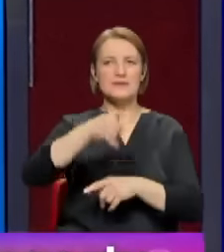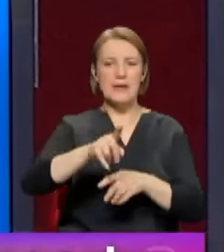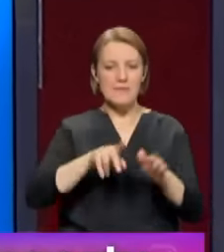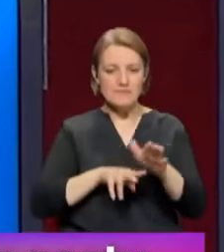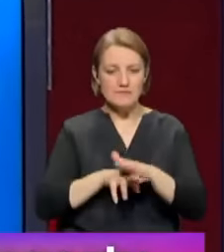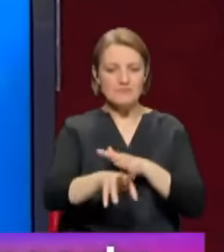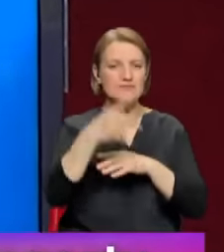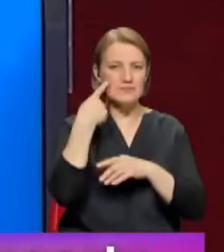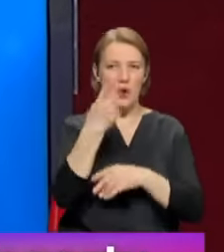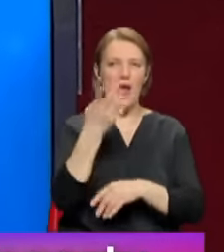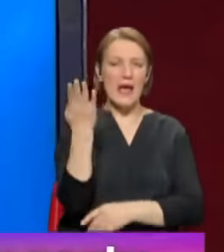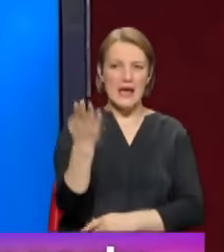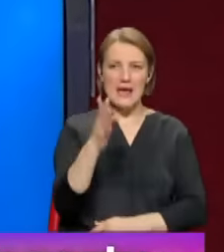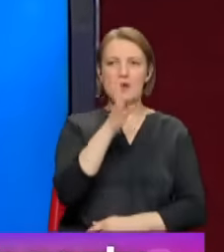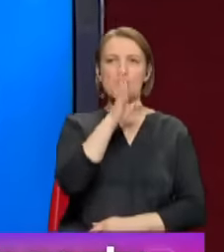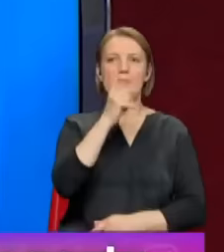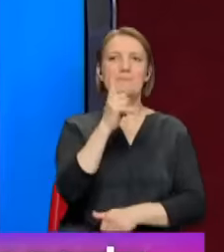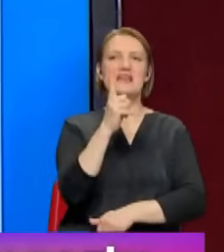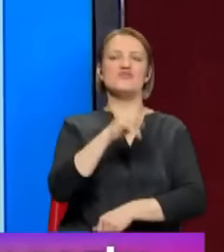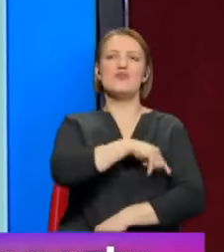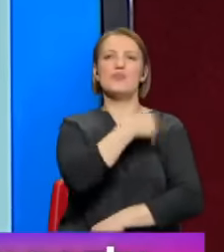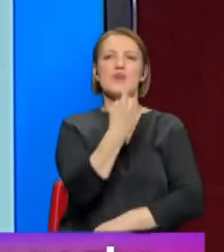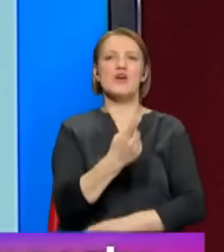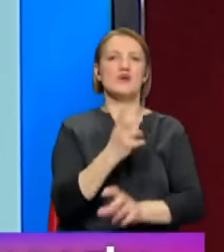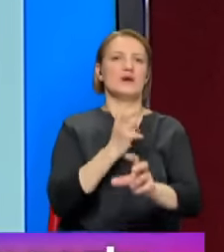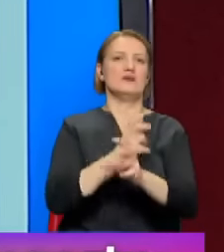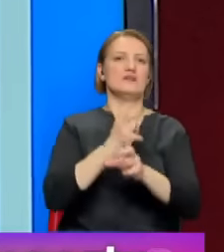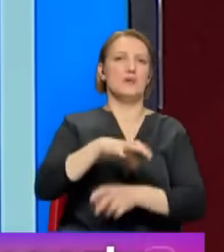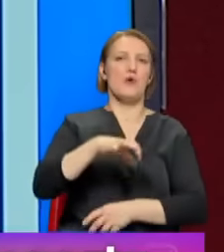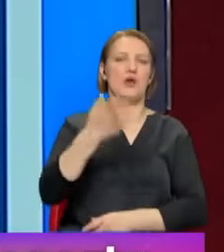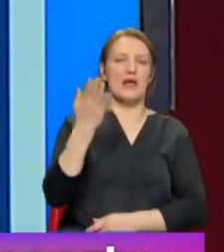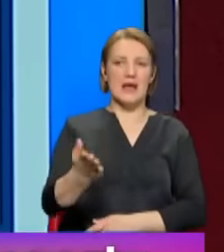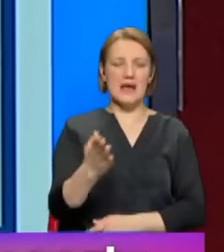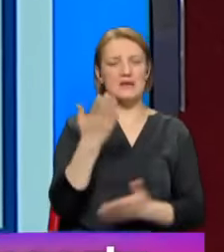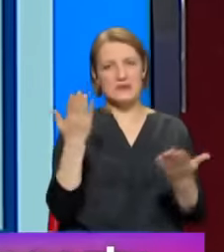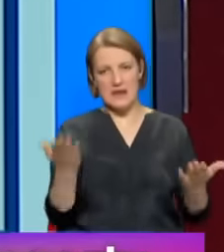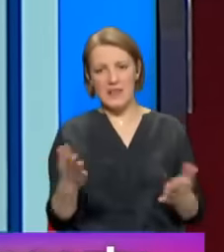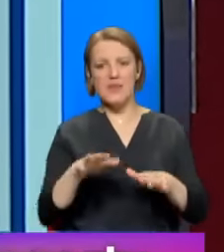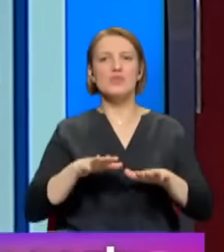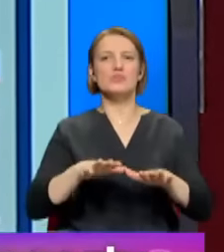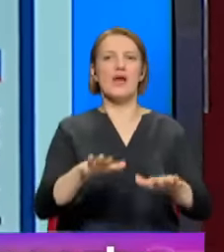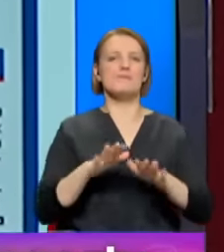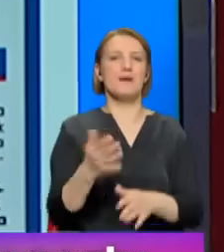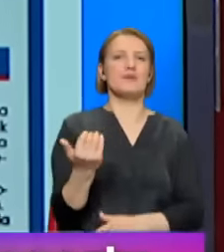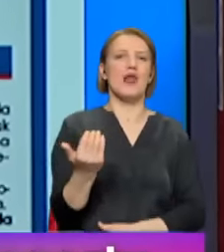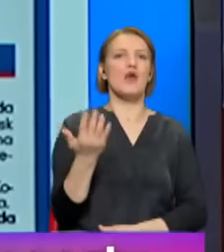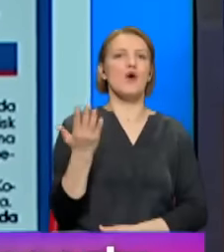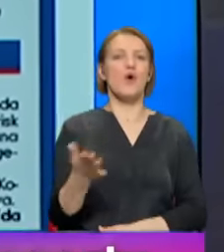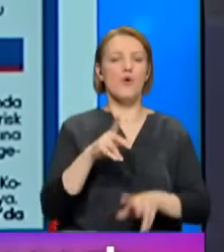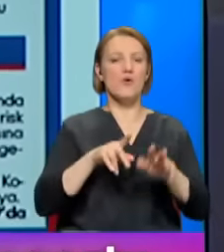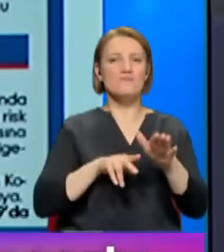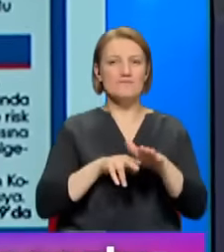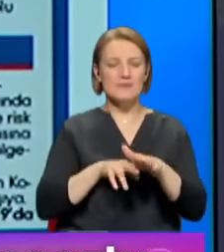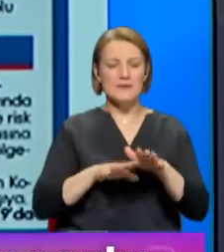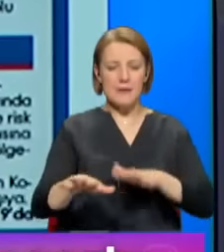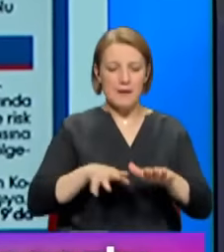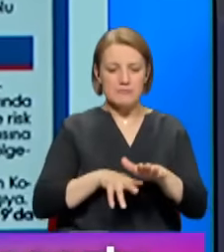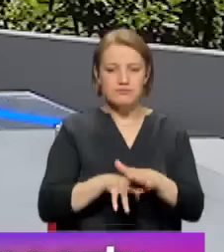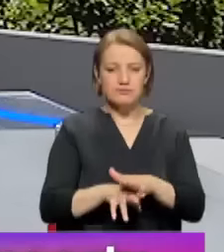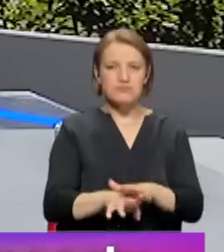haritasına göre Kocaeli birinci derece riskli bölgeler arasında yer alıyor. Yani deprem kapımızda. Fay hattı